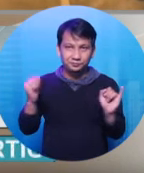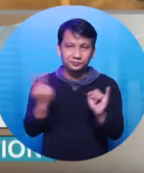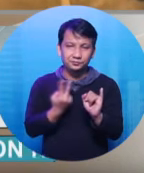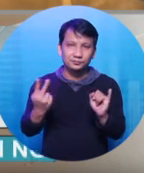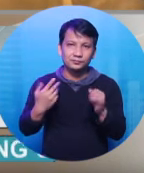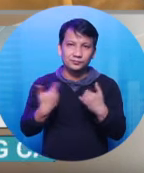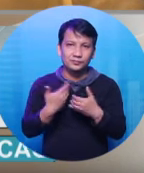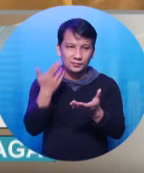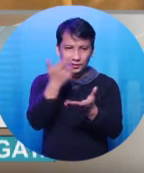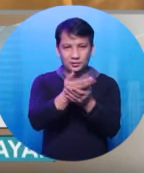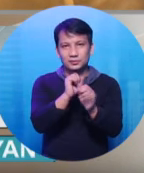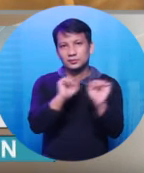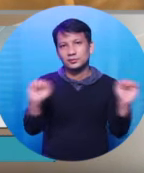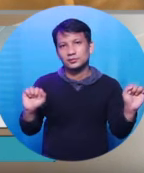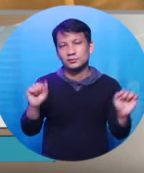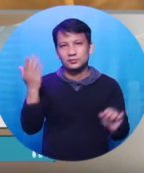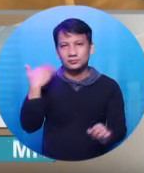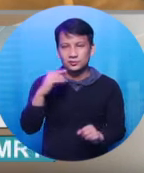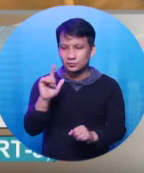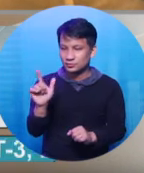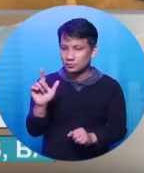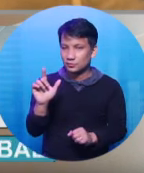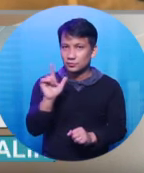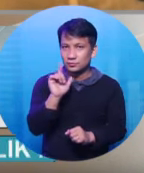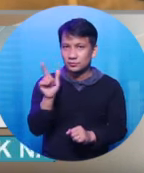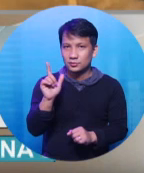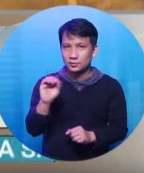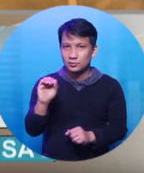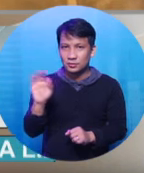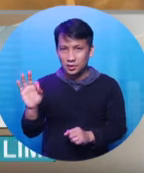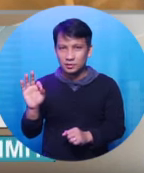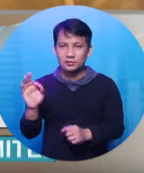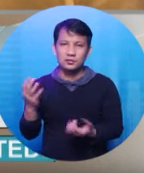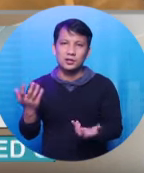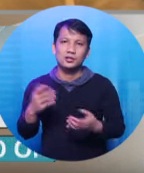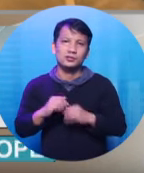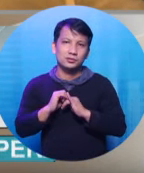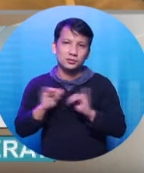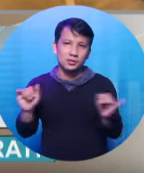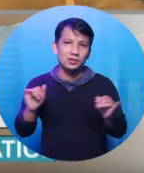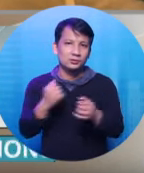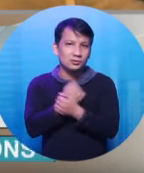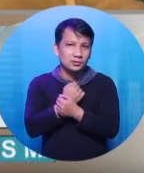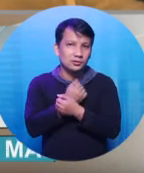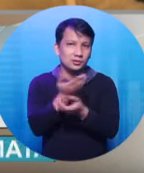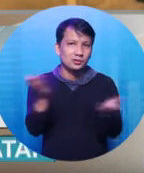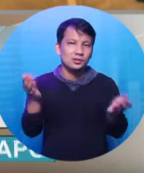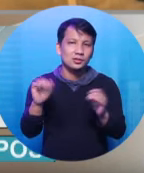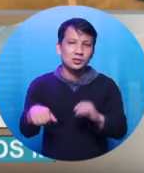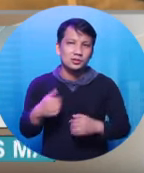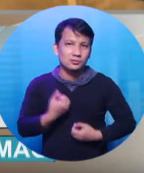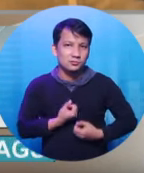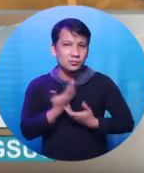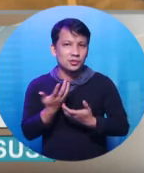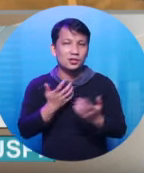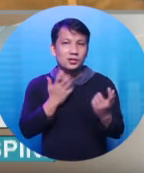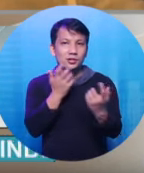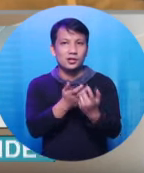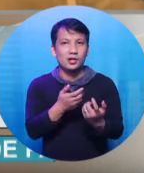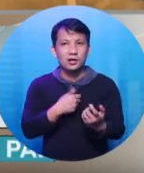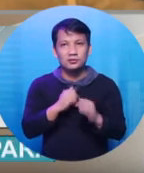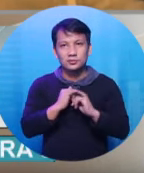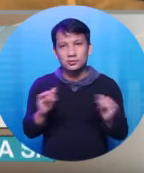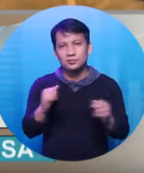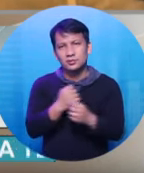2009. Ah, pareho kayo. Wow, bless yes. Your heart. Yan. Eh, lahat ng animal lover, malalapit ang puso ko dahil ako po ay animal lover